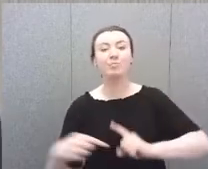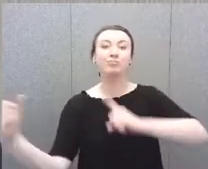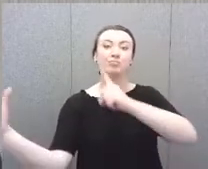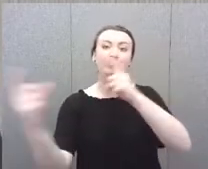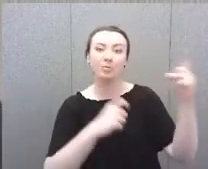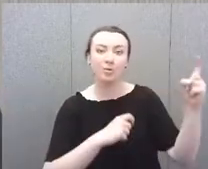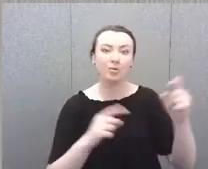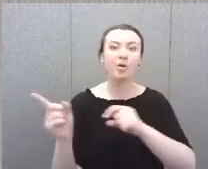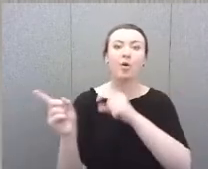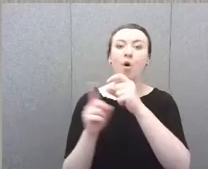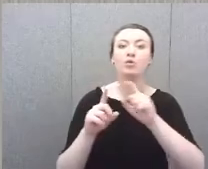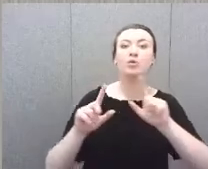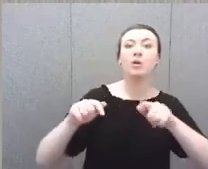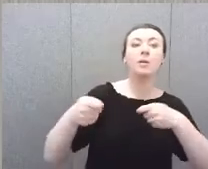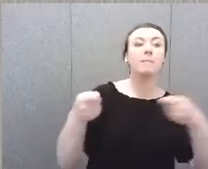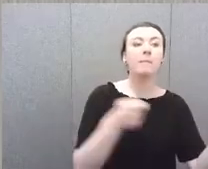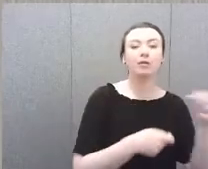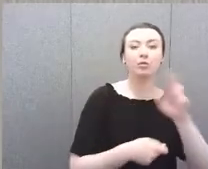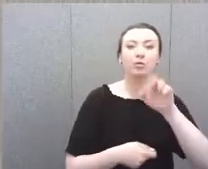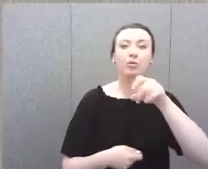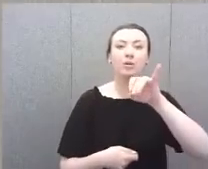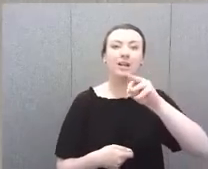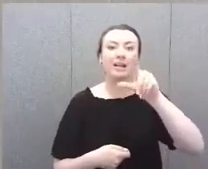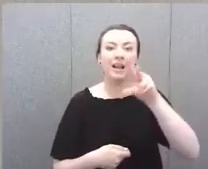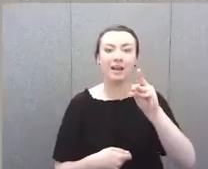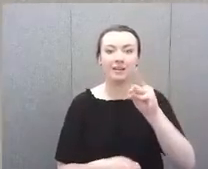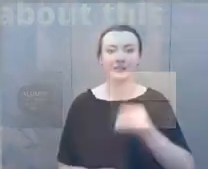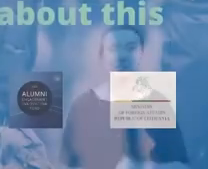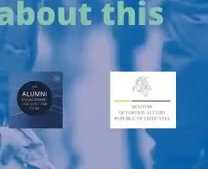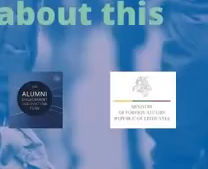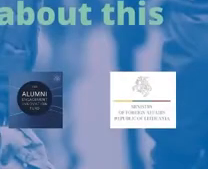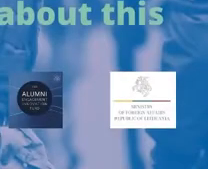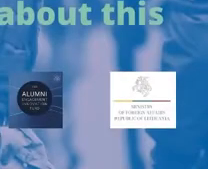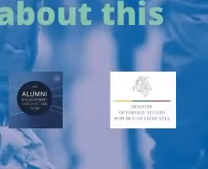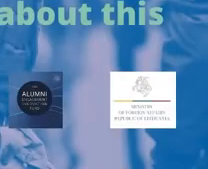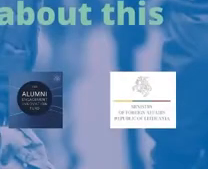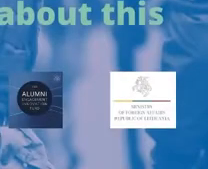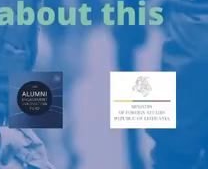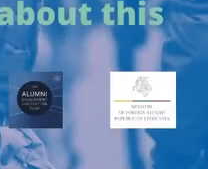посвящен вопросам мира и безопасности.